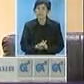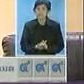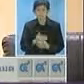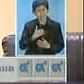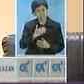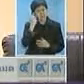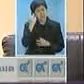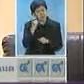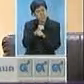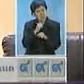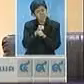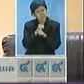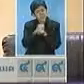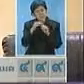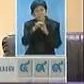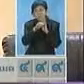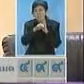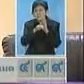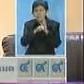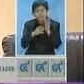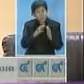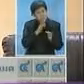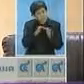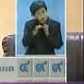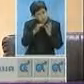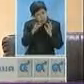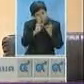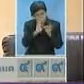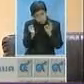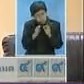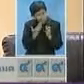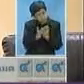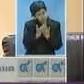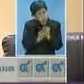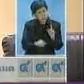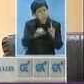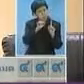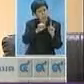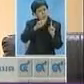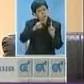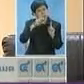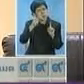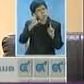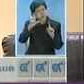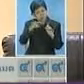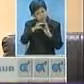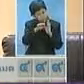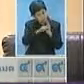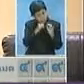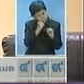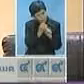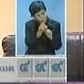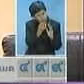าทำไมไม่ระบุในรายละเอียดว่าเงิน 120,000 ล้านเอาไปใช้อะ